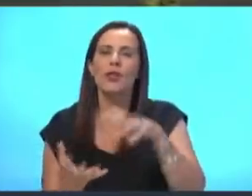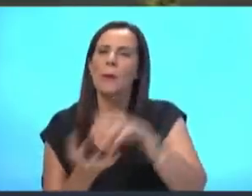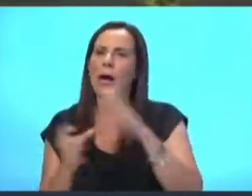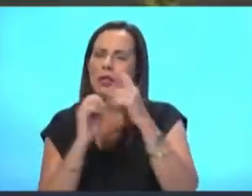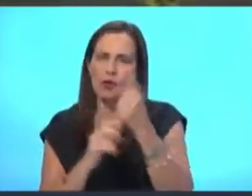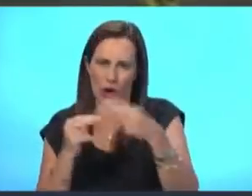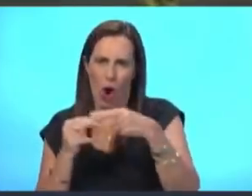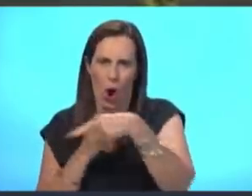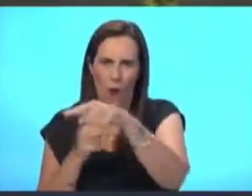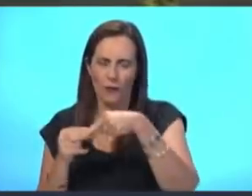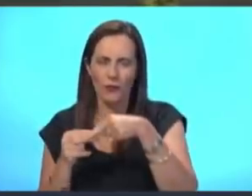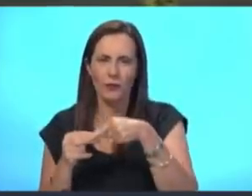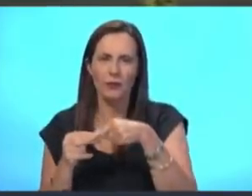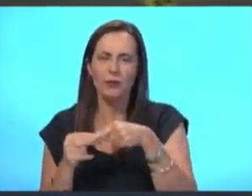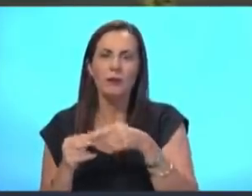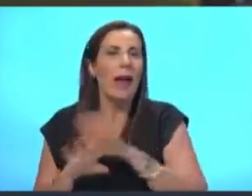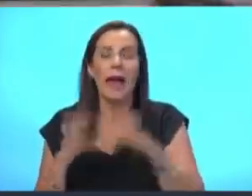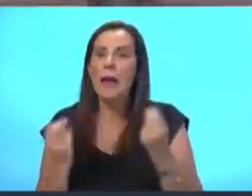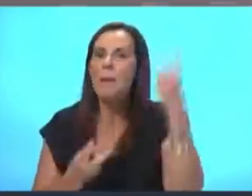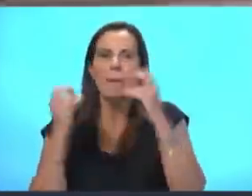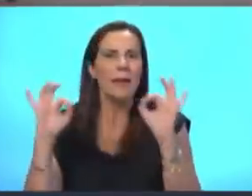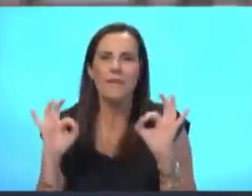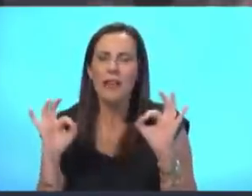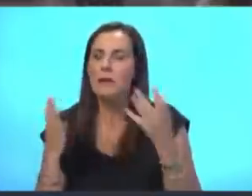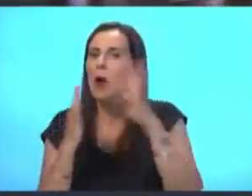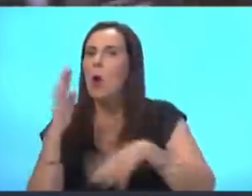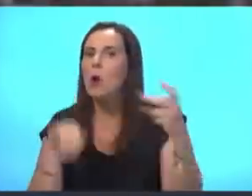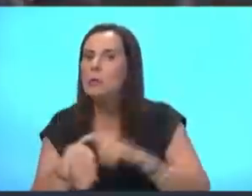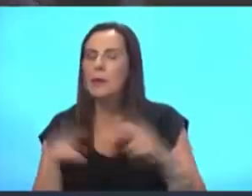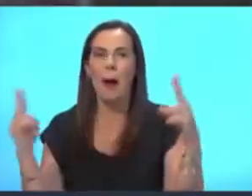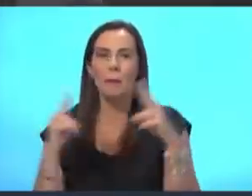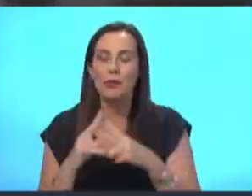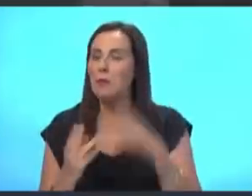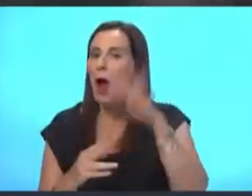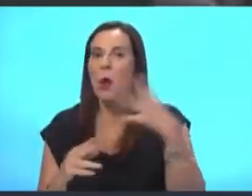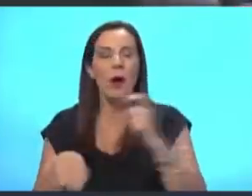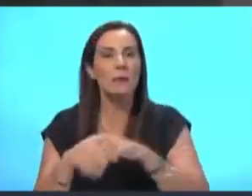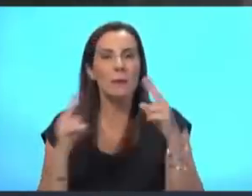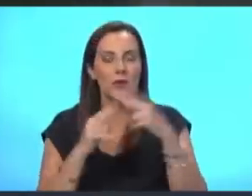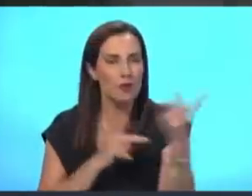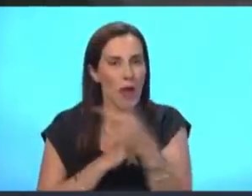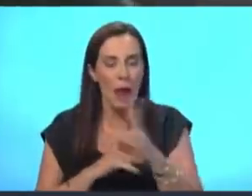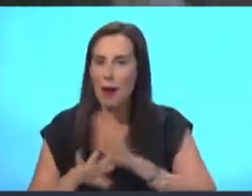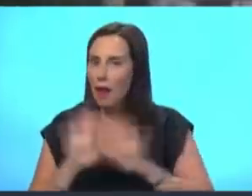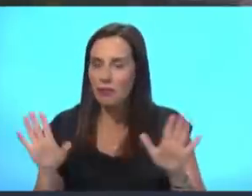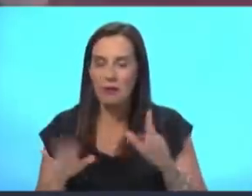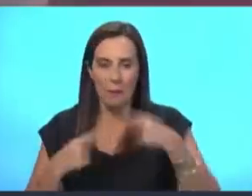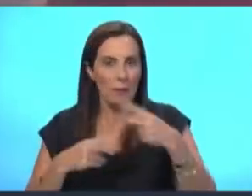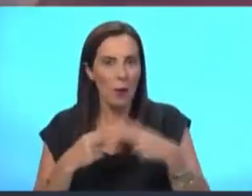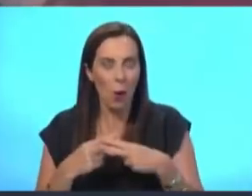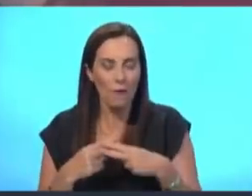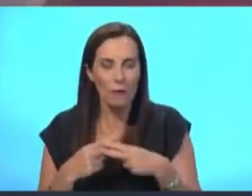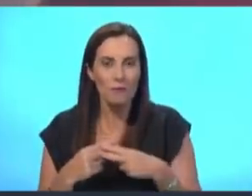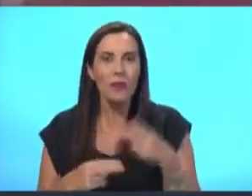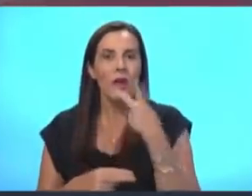לא רחוק מכאן. אין הרבה מידע על לוז יום הפגישה, על לוח הזמנים של שני המנהיגים בימים הקרובים.